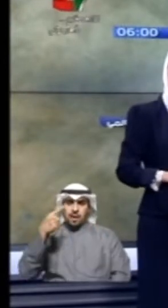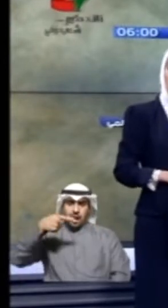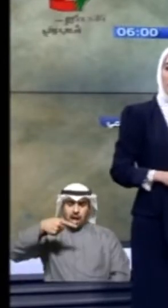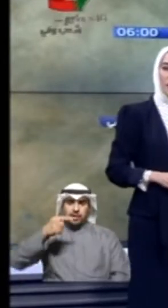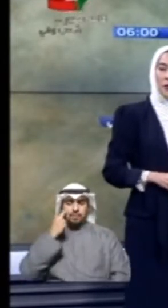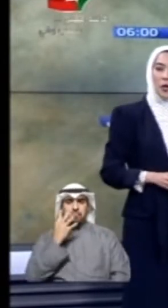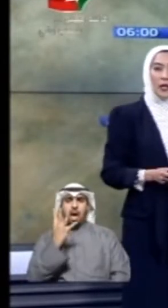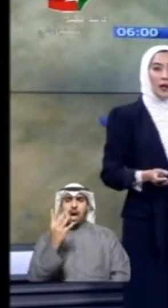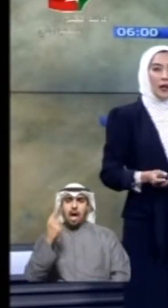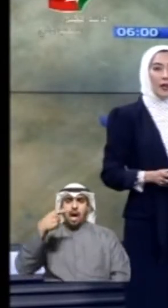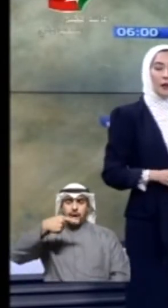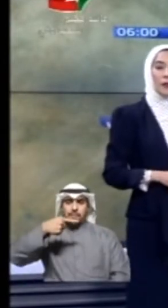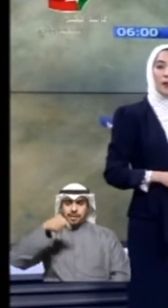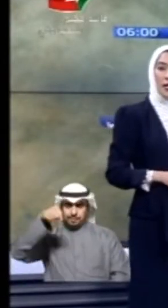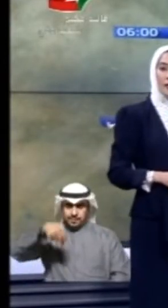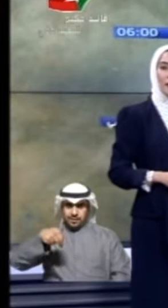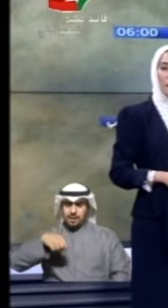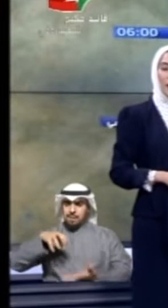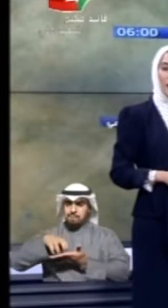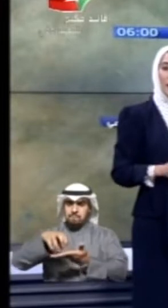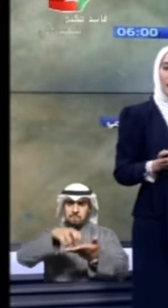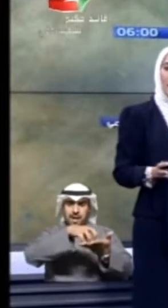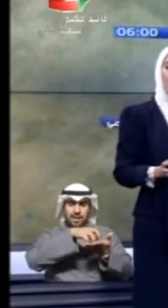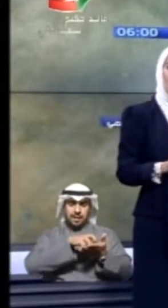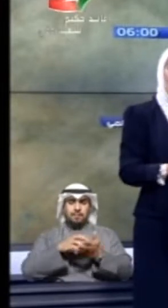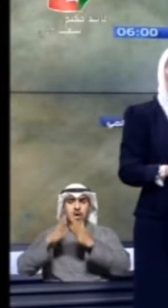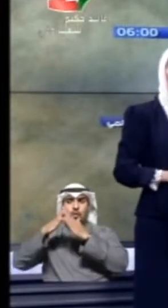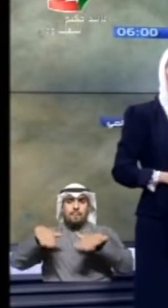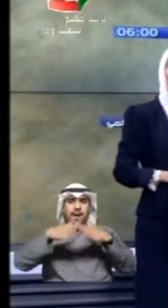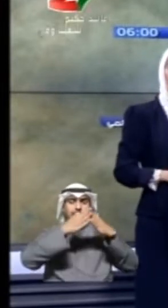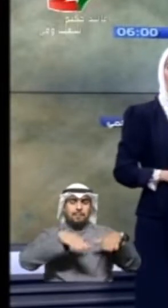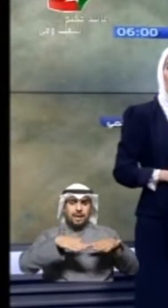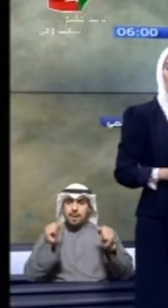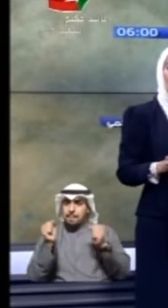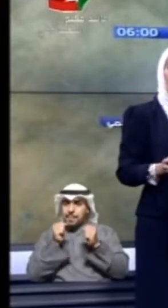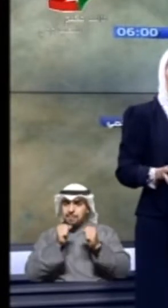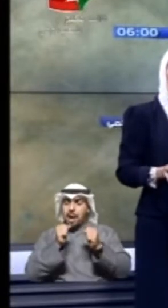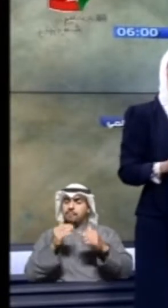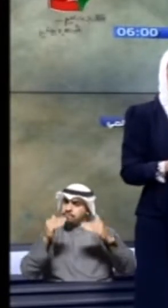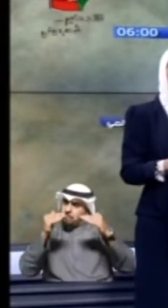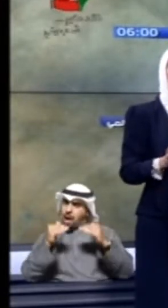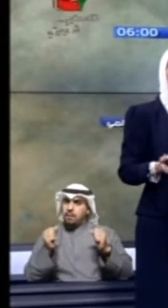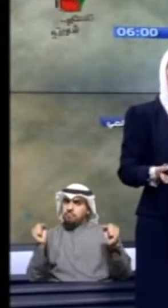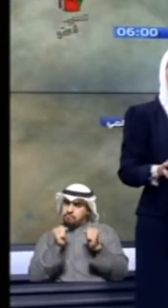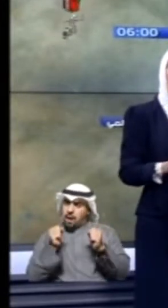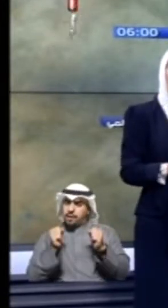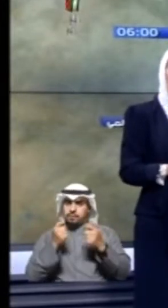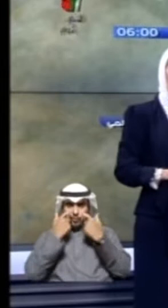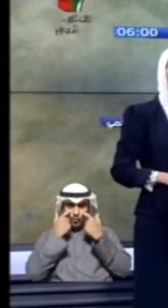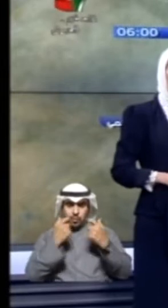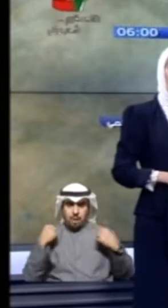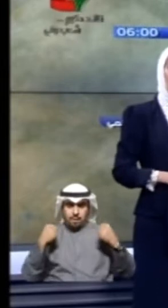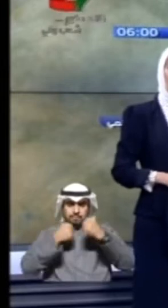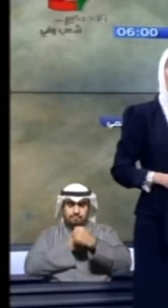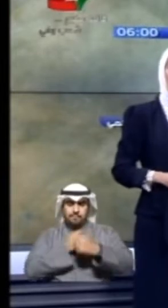إلى 14 درجة مئوية على أغلب المناطق البرية، لكن الإحساس البرودة راح يكون أكثر ما بين 10 درجات